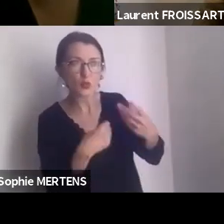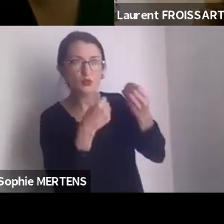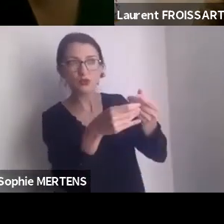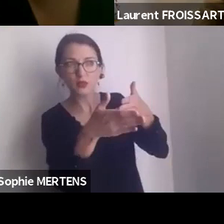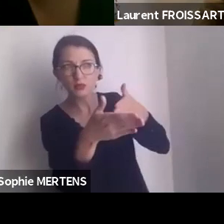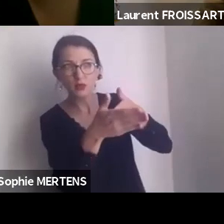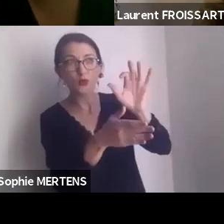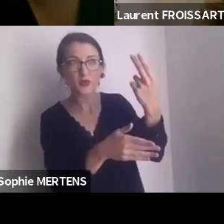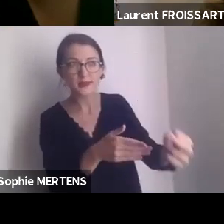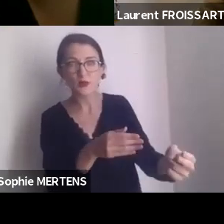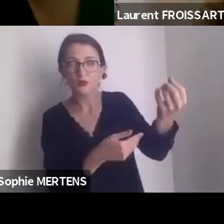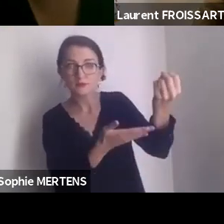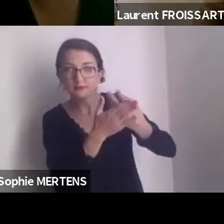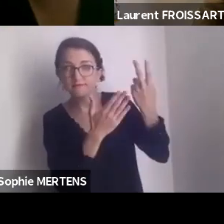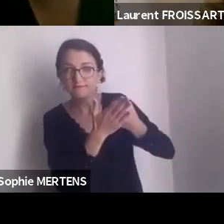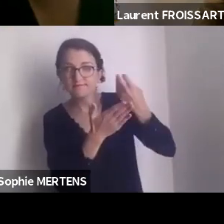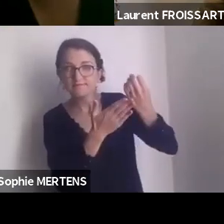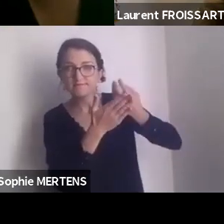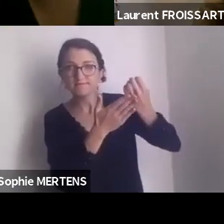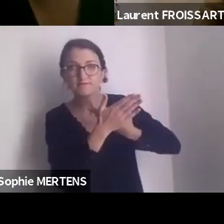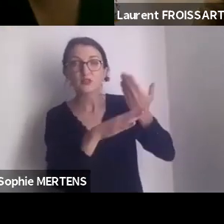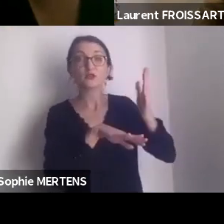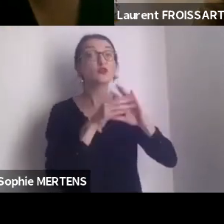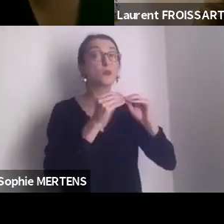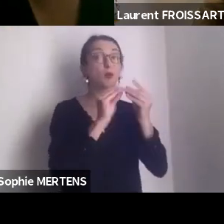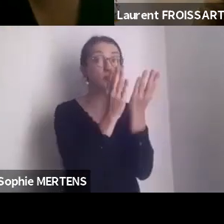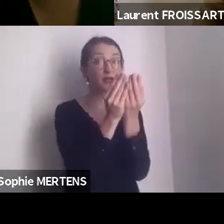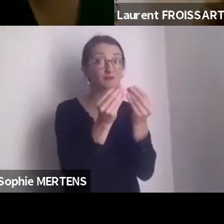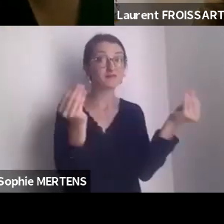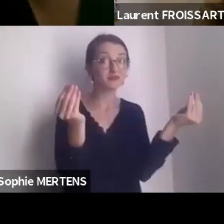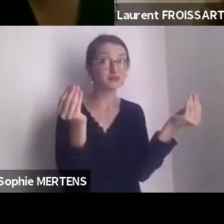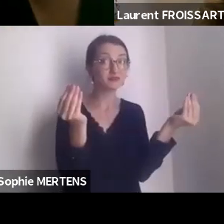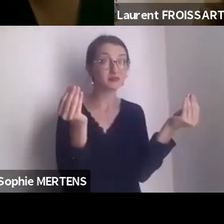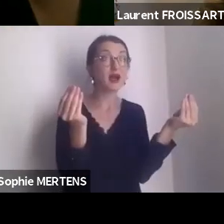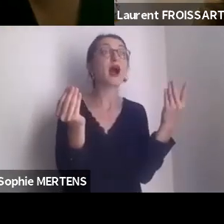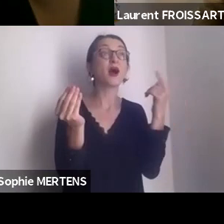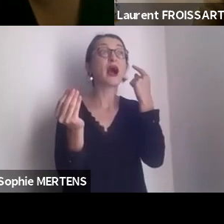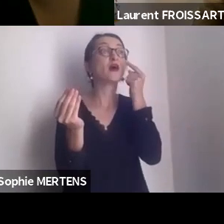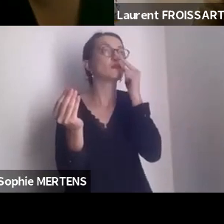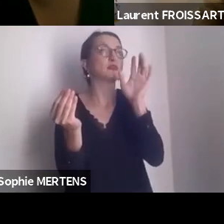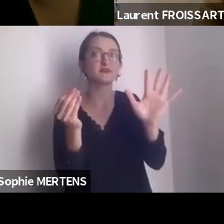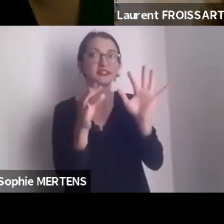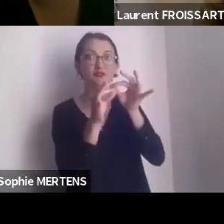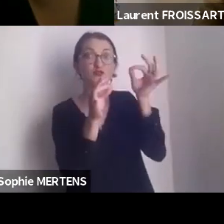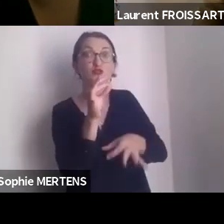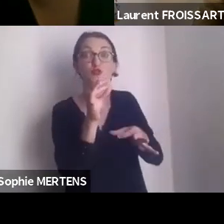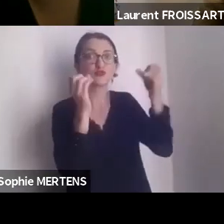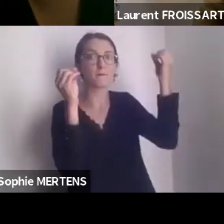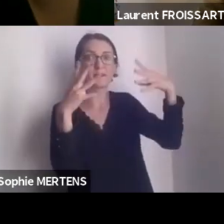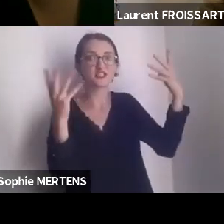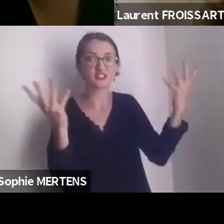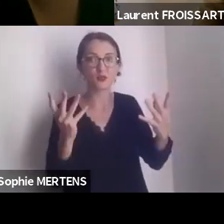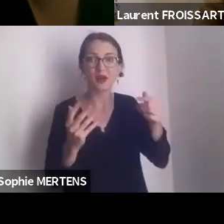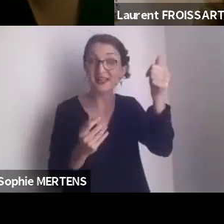Et si le problème était réglé, à quoi est-ce que la solution ressemblerait? Et là, il va vous donner des clés. Ça ne veut pas dire que